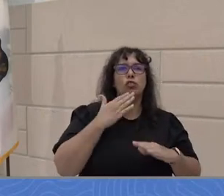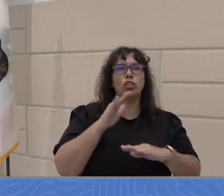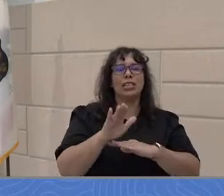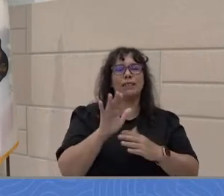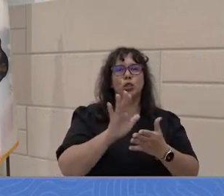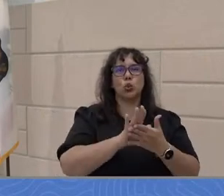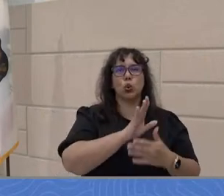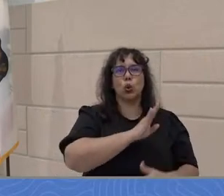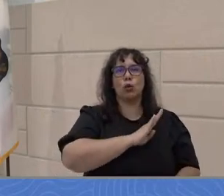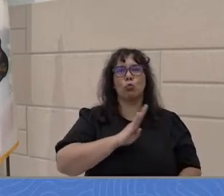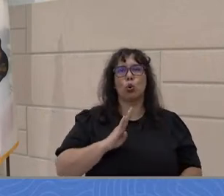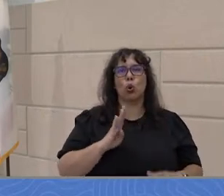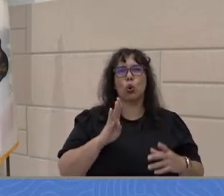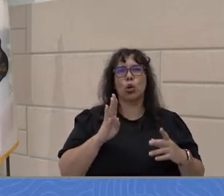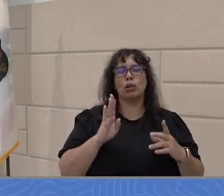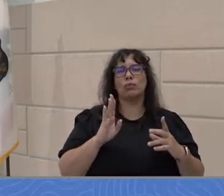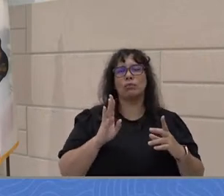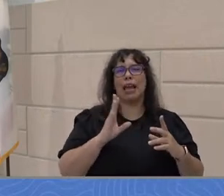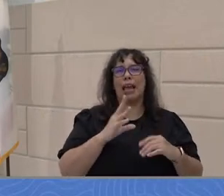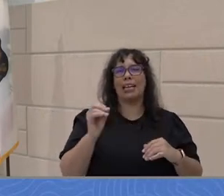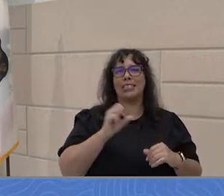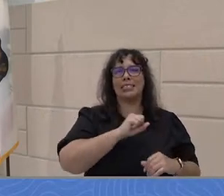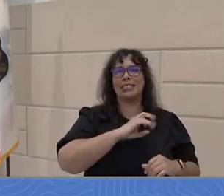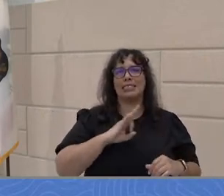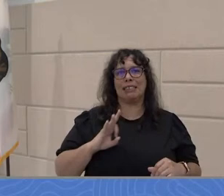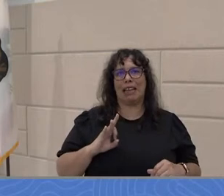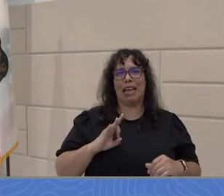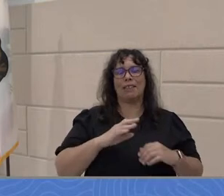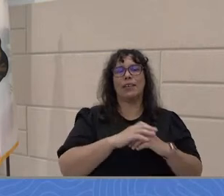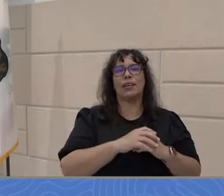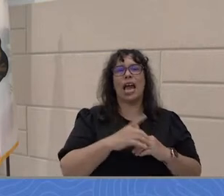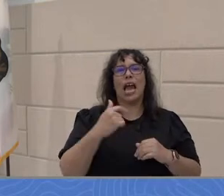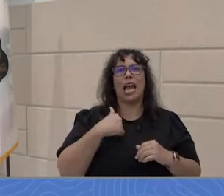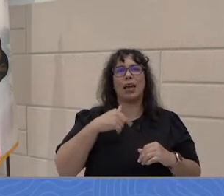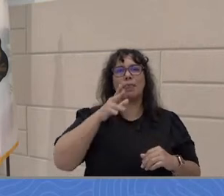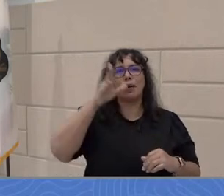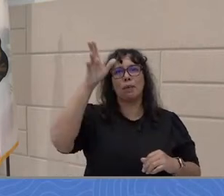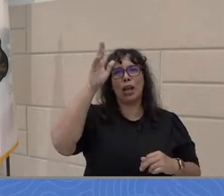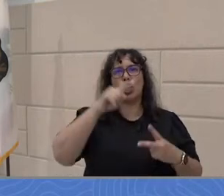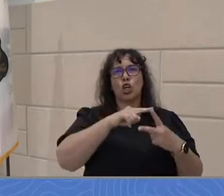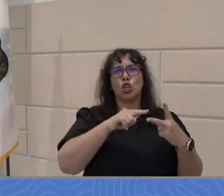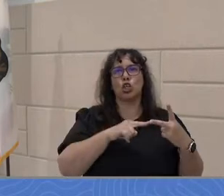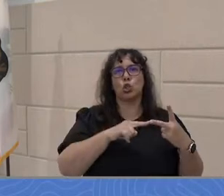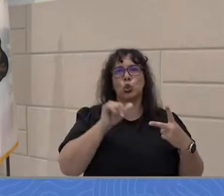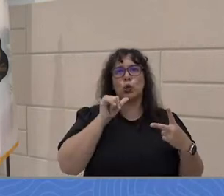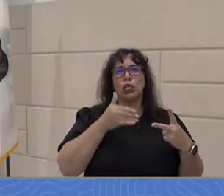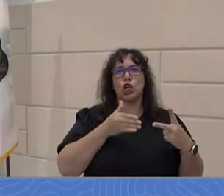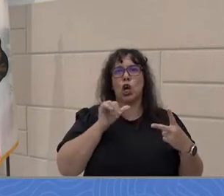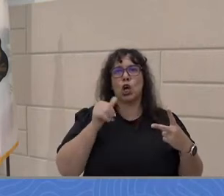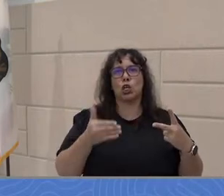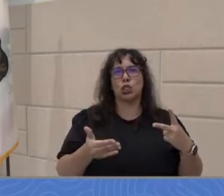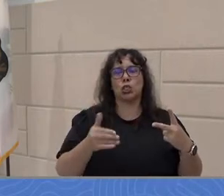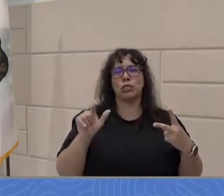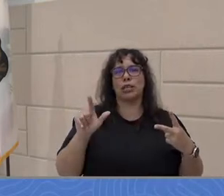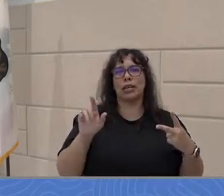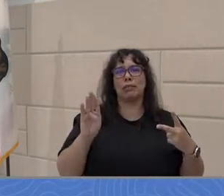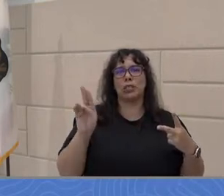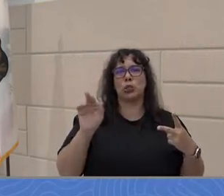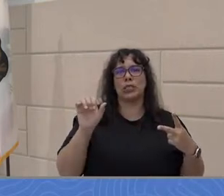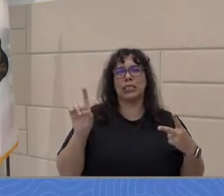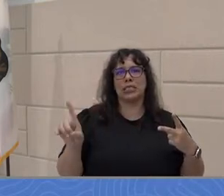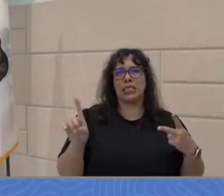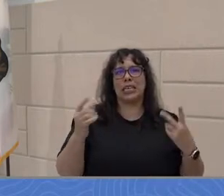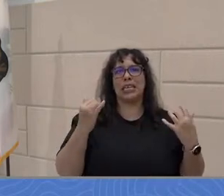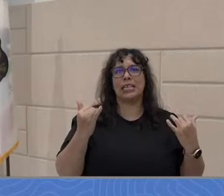នឡើងវិញសួស្តីសមាជិកគណៈកម្មការសាលារៀនគាត់ឈ្មោះ Amber គាត់ជាម្ដាយនៃសិស្ស2នាក់ក្នុងក្រសួងអប់រំ